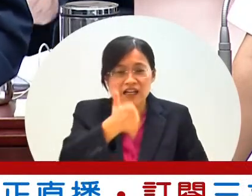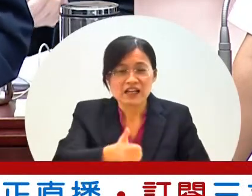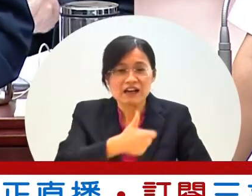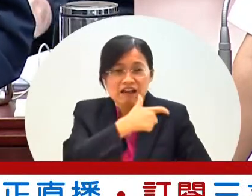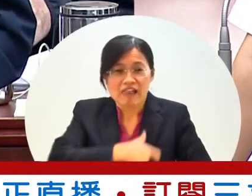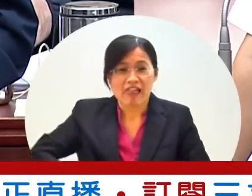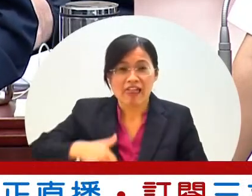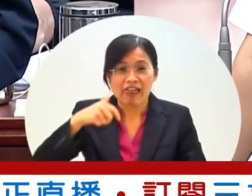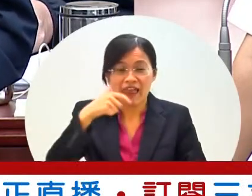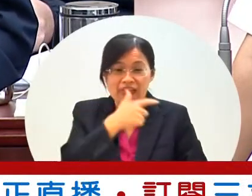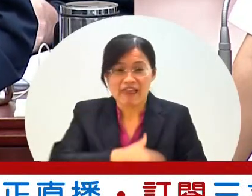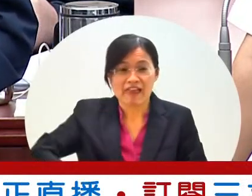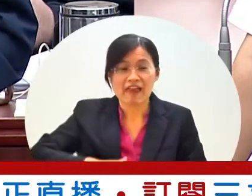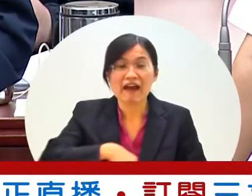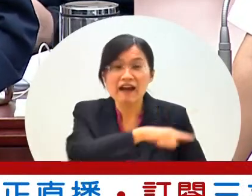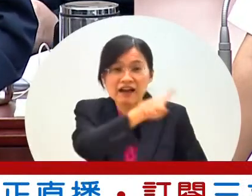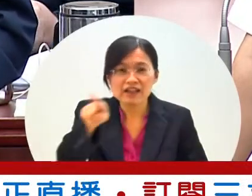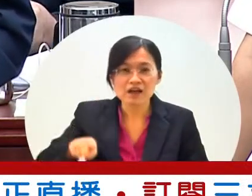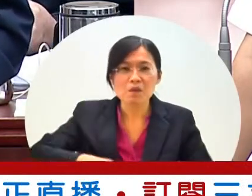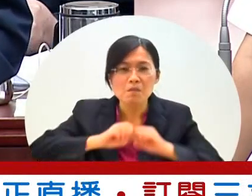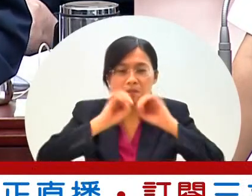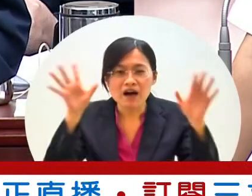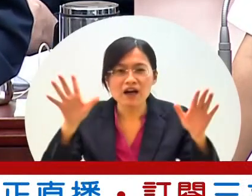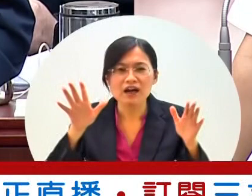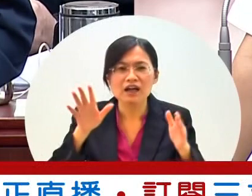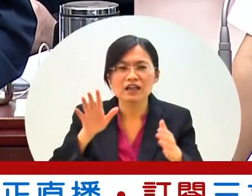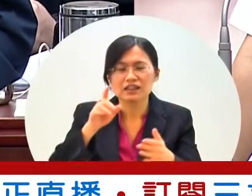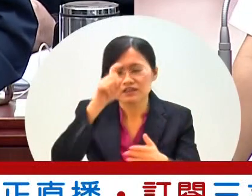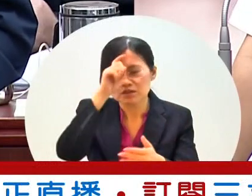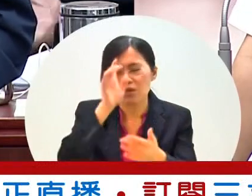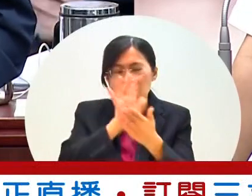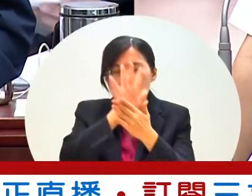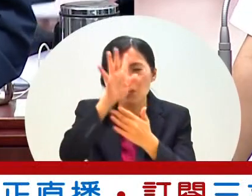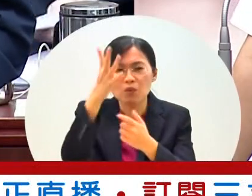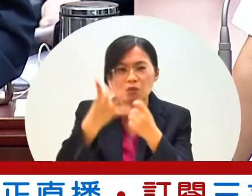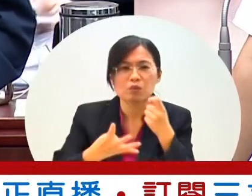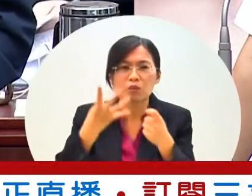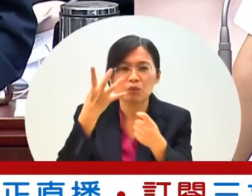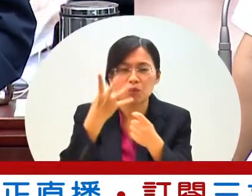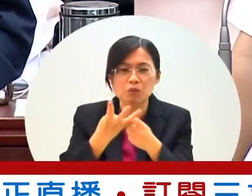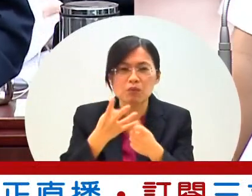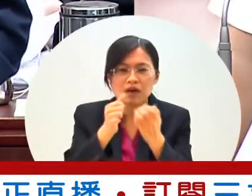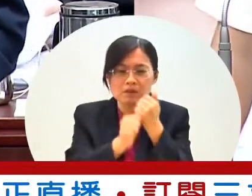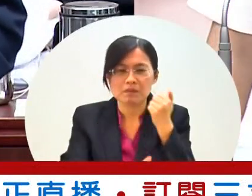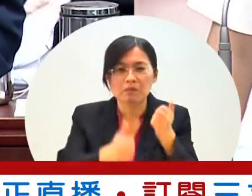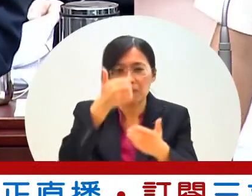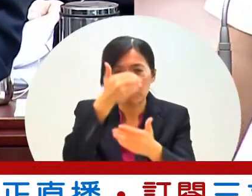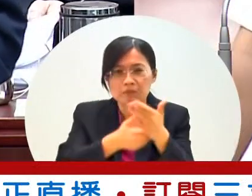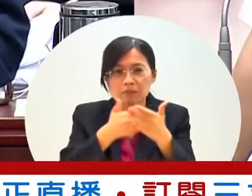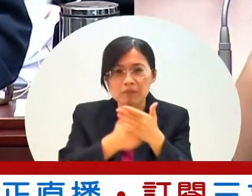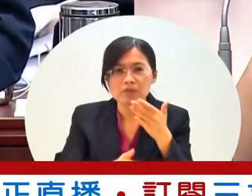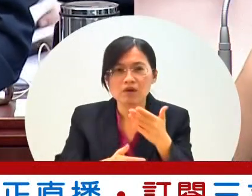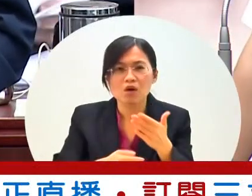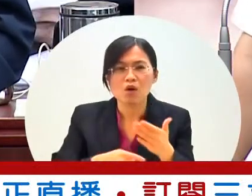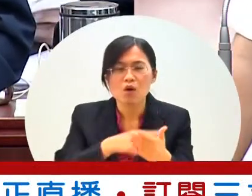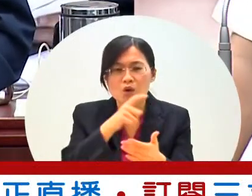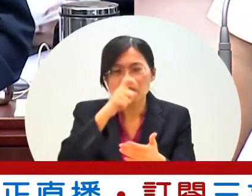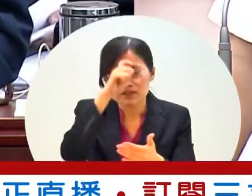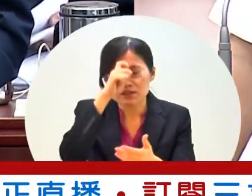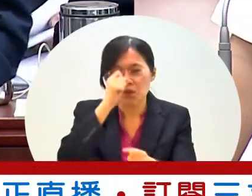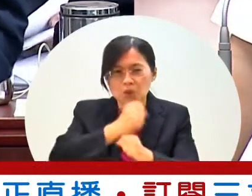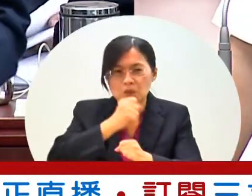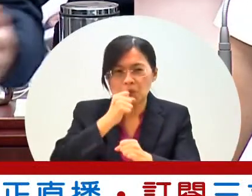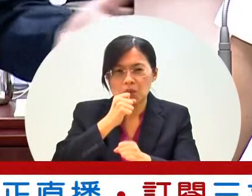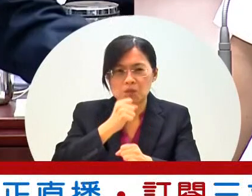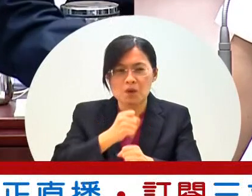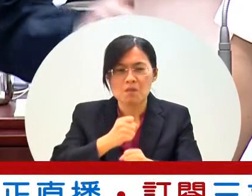怎么样解决少子化的这个问题，在未来的四年，应该大家都要有一个很具体的承诺怎么做。你